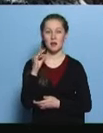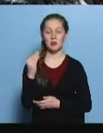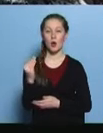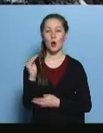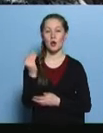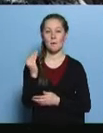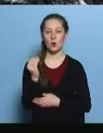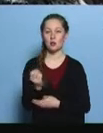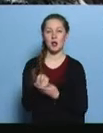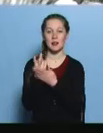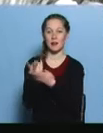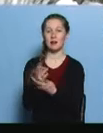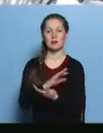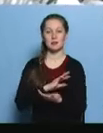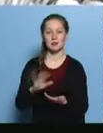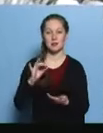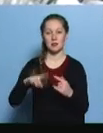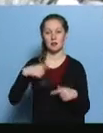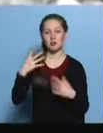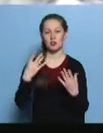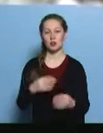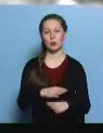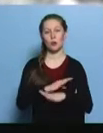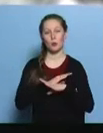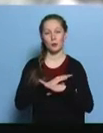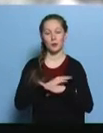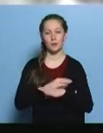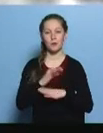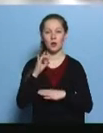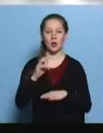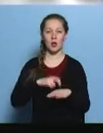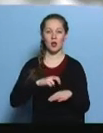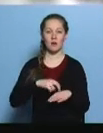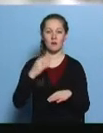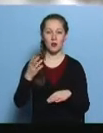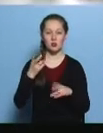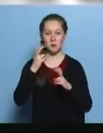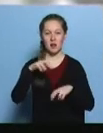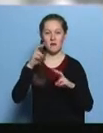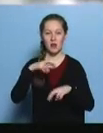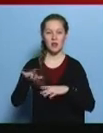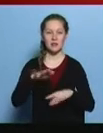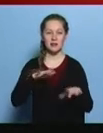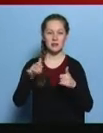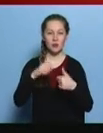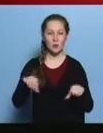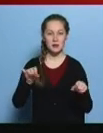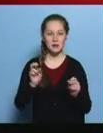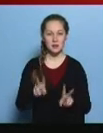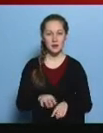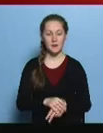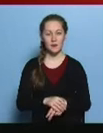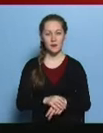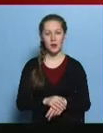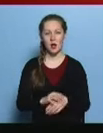ребенка не госпитализировали, на следующий день он скончался. Действия врача проверила специальная комиссия. В